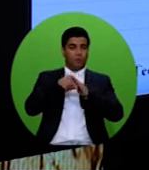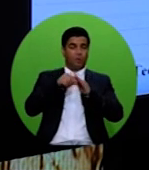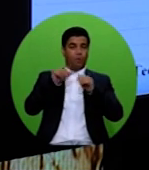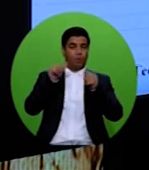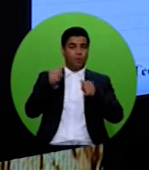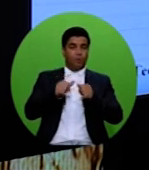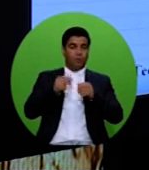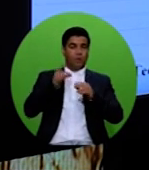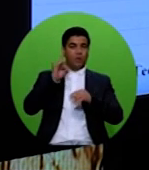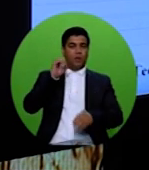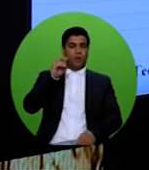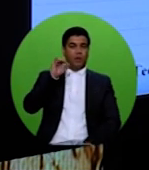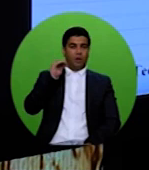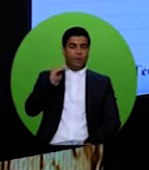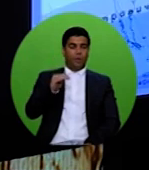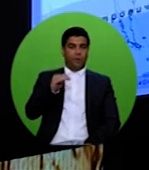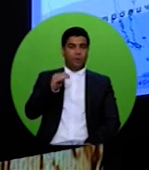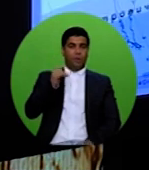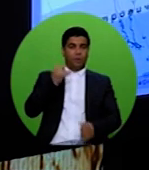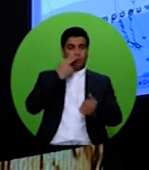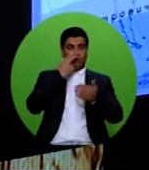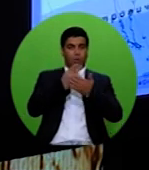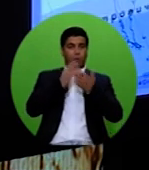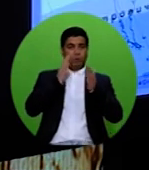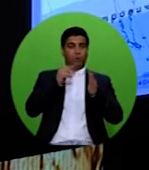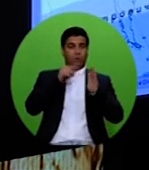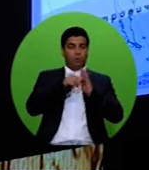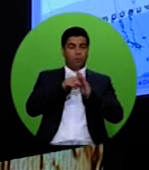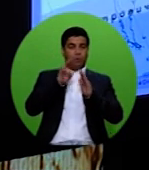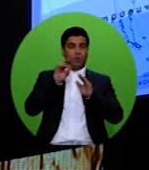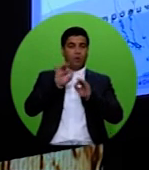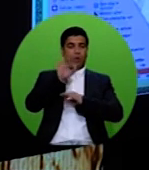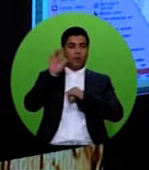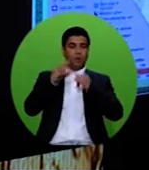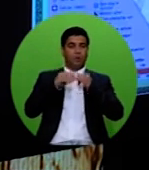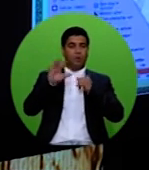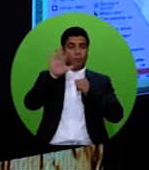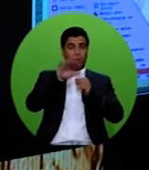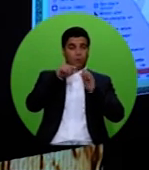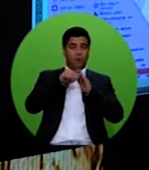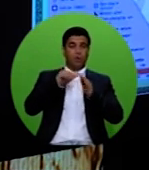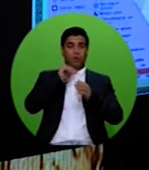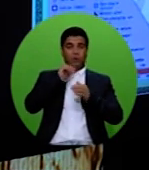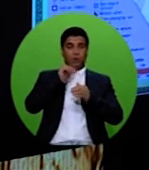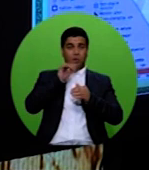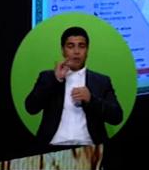формы рельефа. Давайте с вами посмотрим на карту